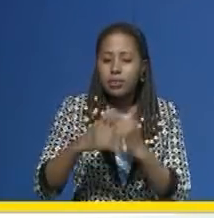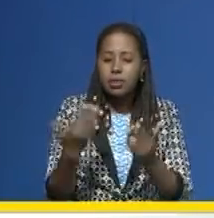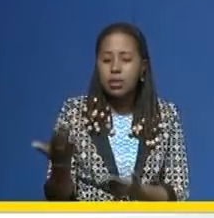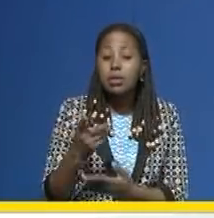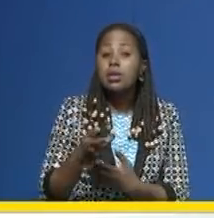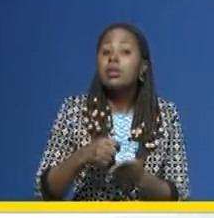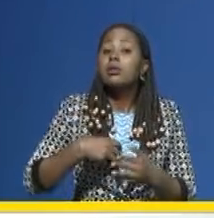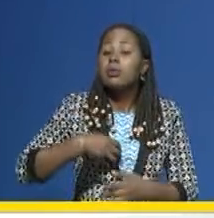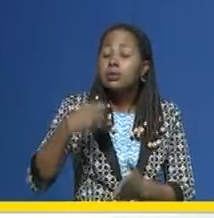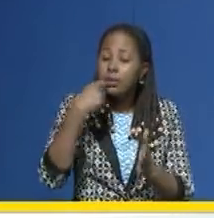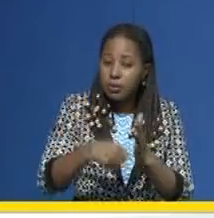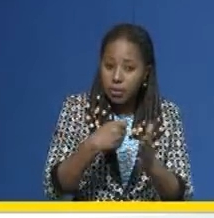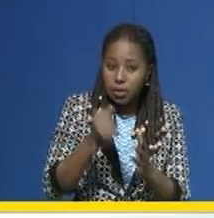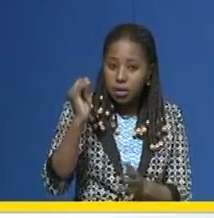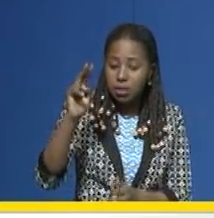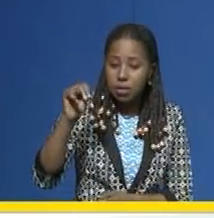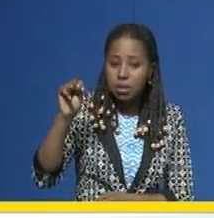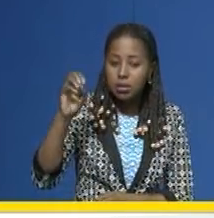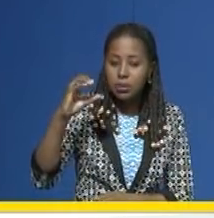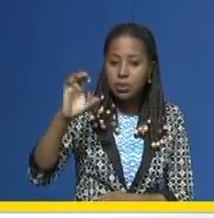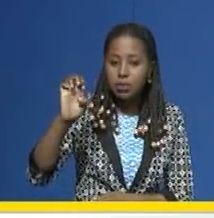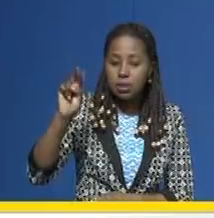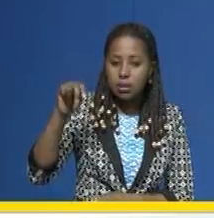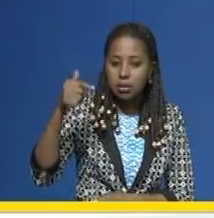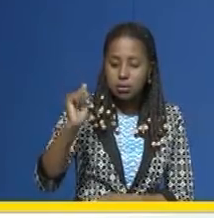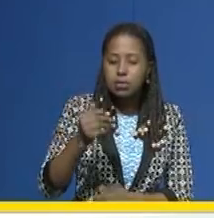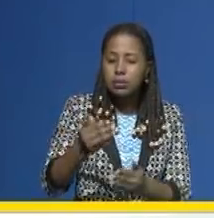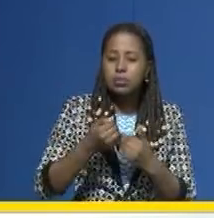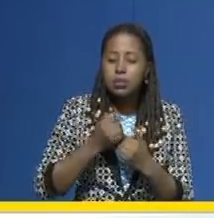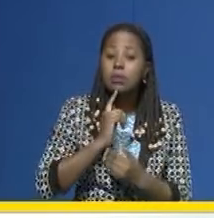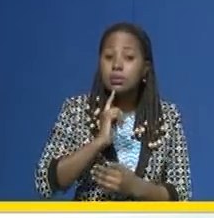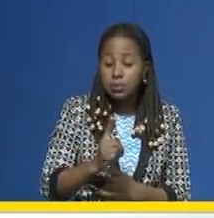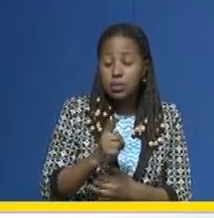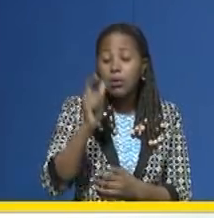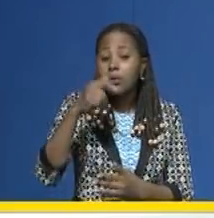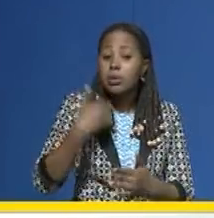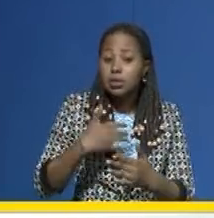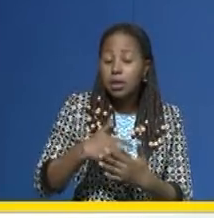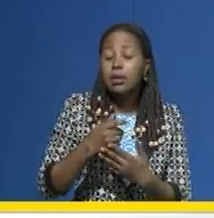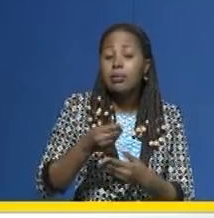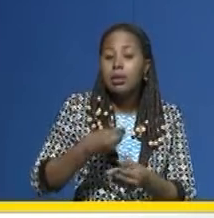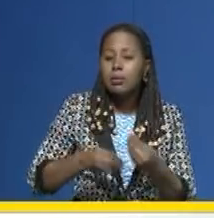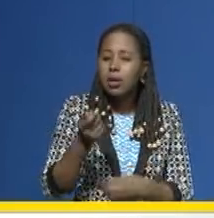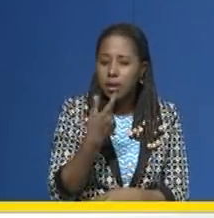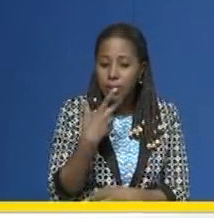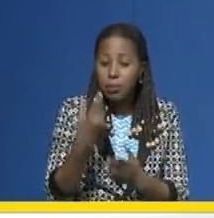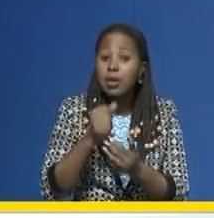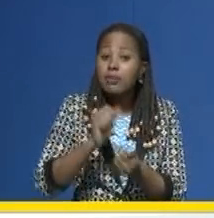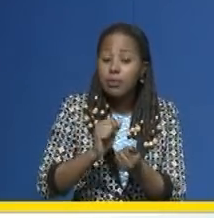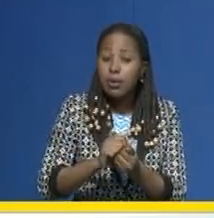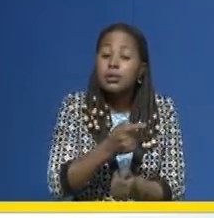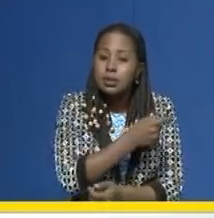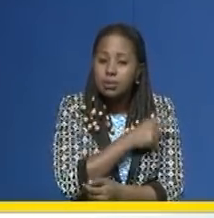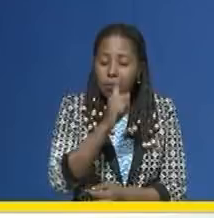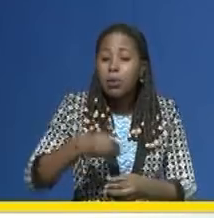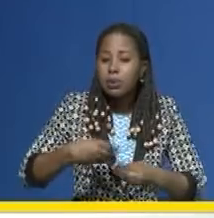waziri wa viwanda na biashara Innocent Bashungwa ameagiza kuchukuliwa hatua kwa wafanyabiashara wa maduka ya dawa na vifaa tiba ambao wanauza vitakasa